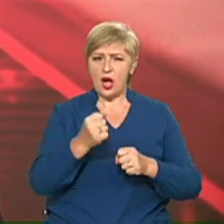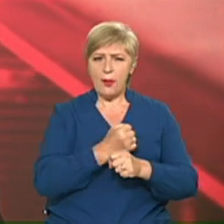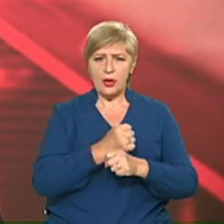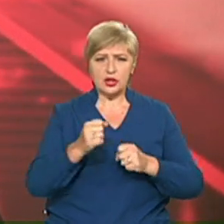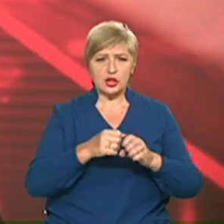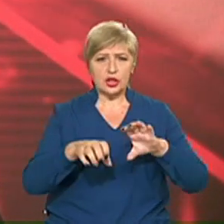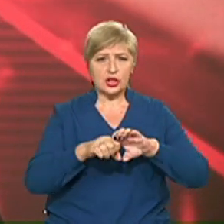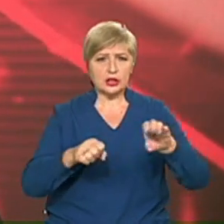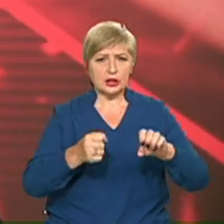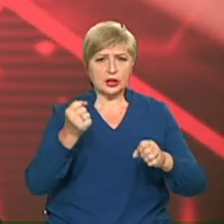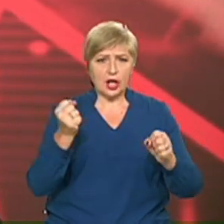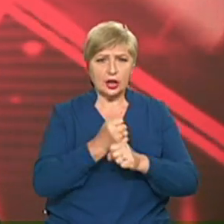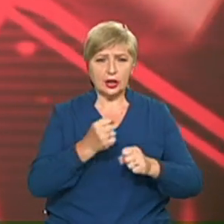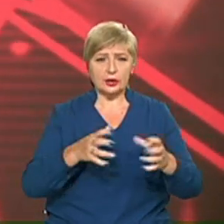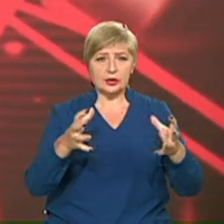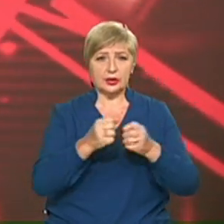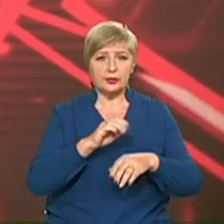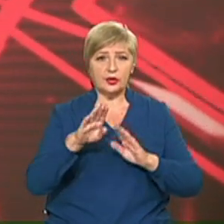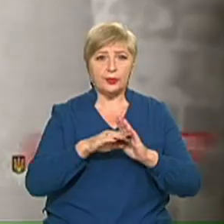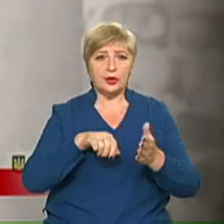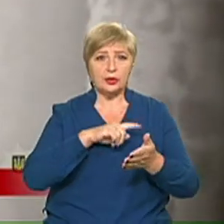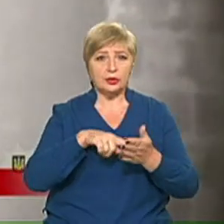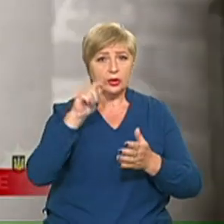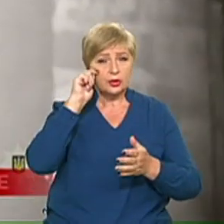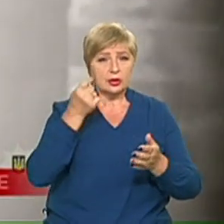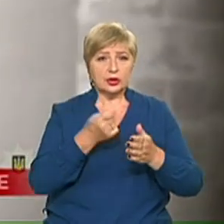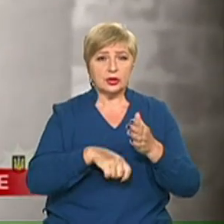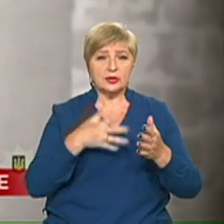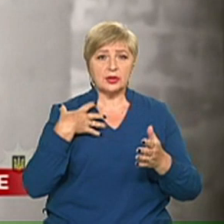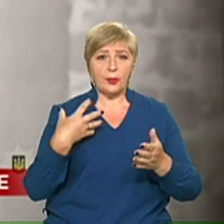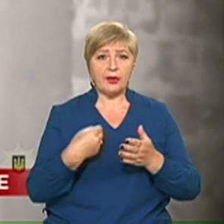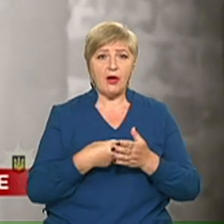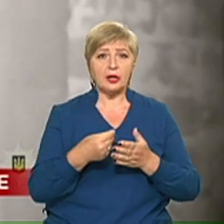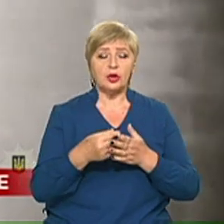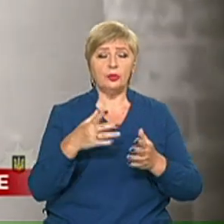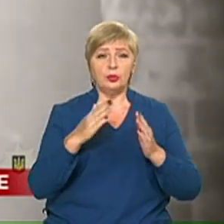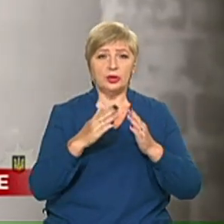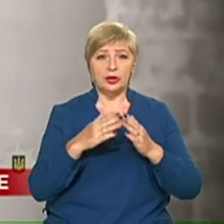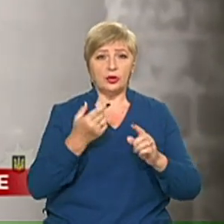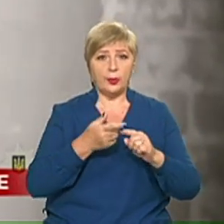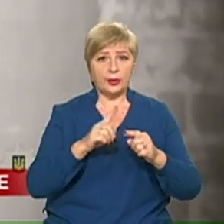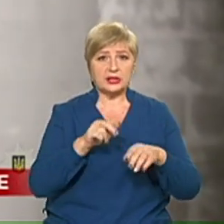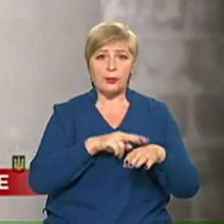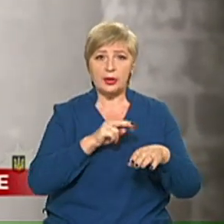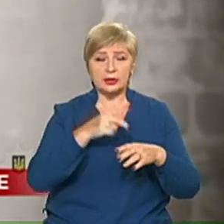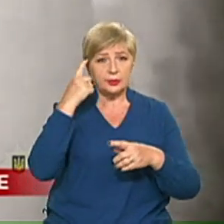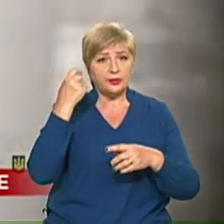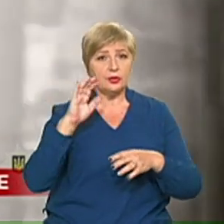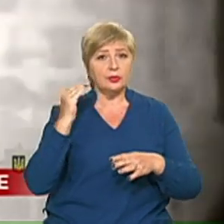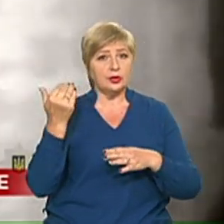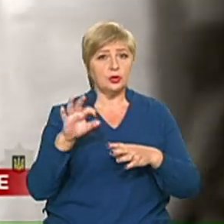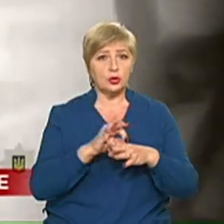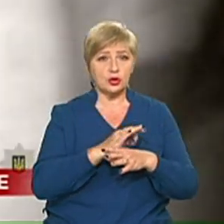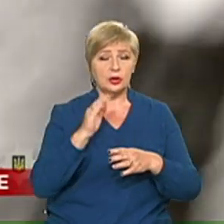Дебошира з гранатою затримали у Підгородному. Чоловік зачинився у приватному будинку. Про це у поліцію повідомила його дружина. Вона